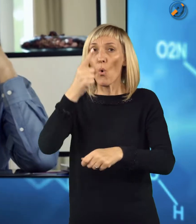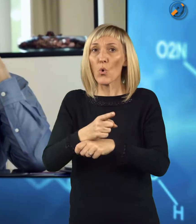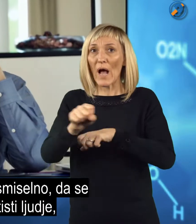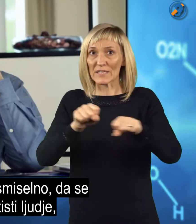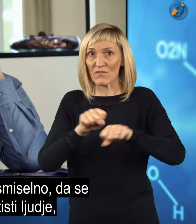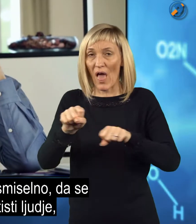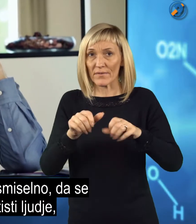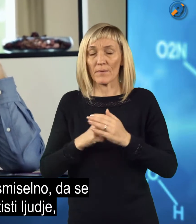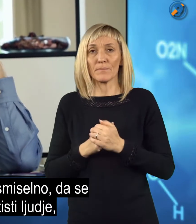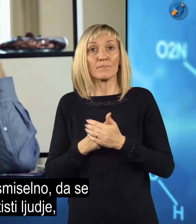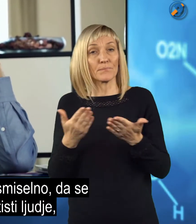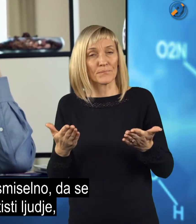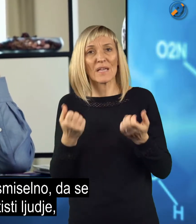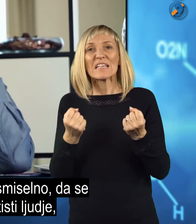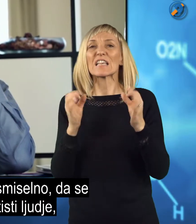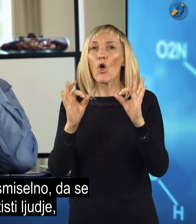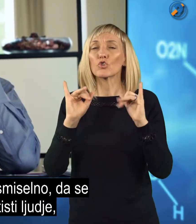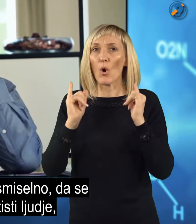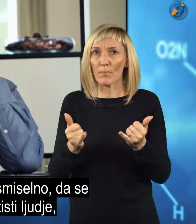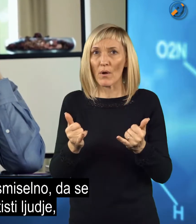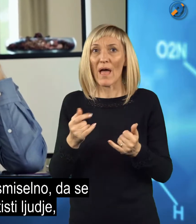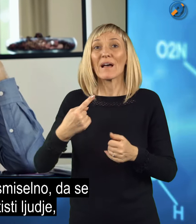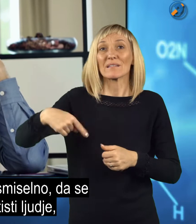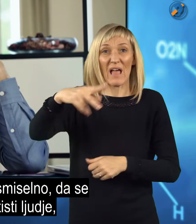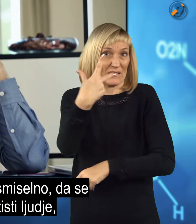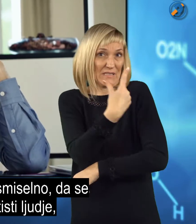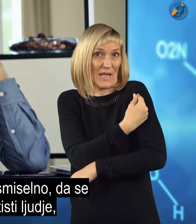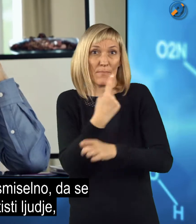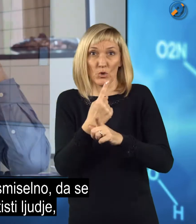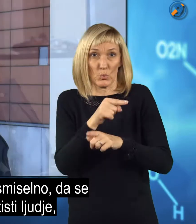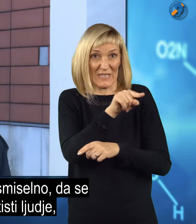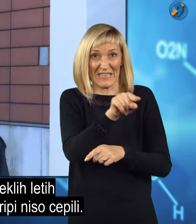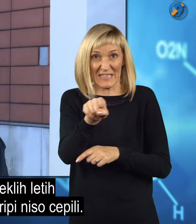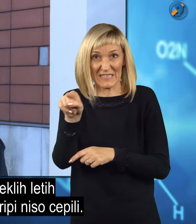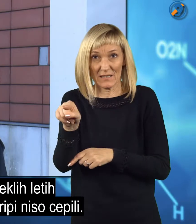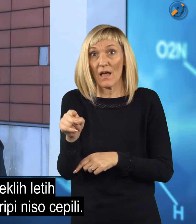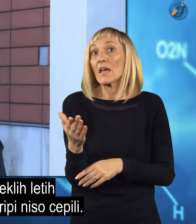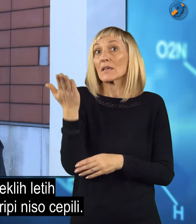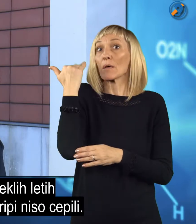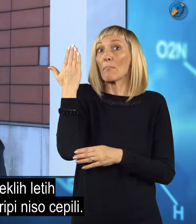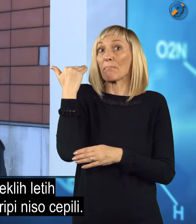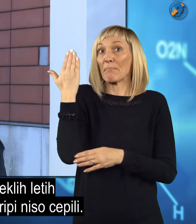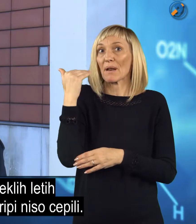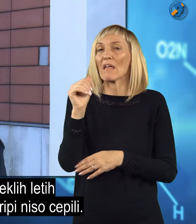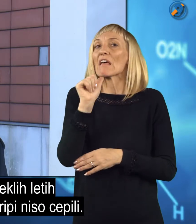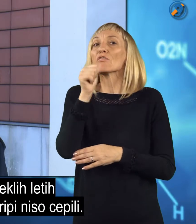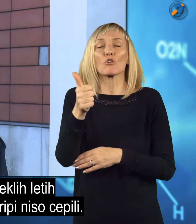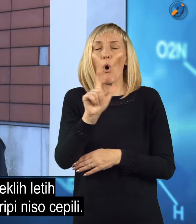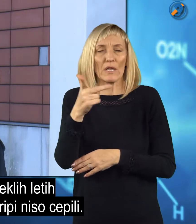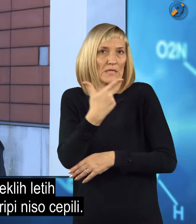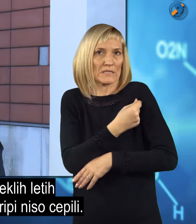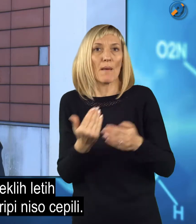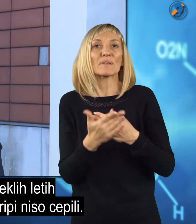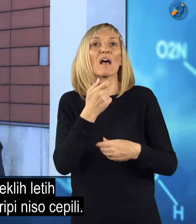način. Tako da je zelo smiselno, da se cepijo tudi tisti ljudje, ki se v preteklih letih proti gripi,